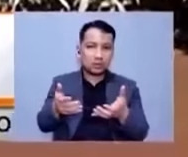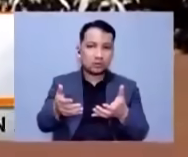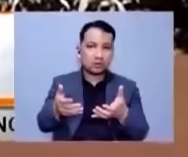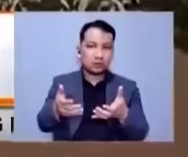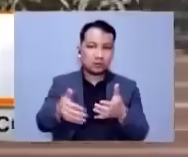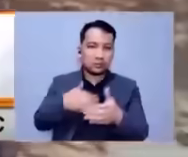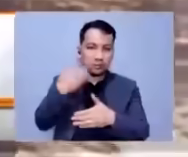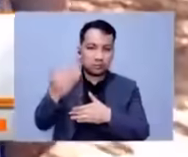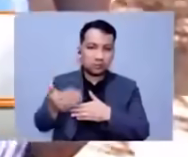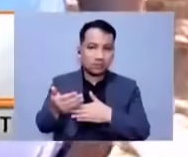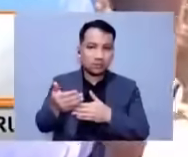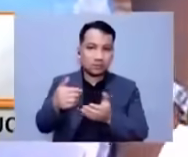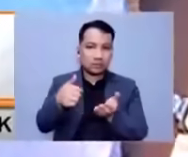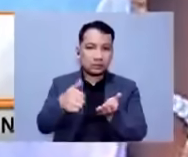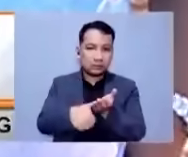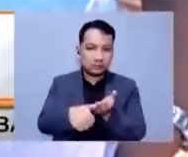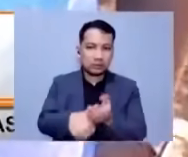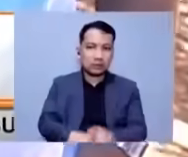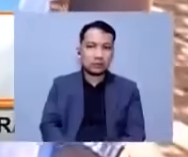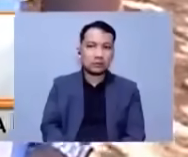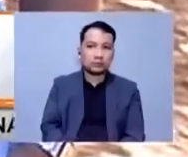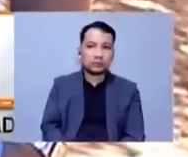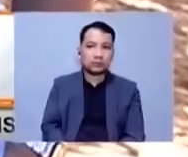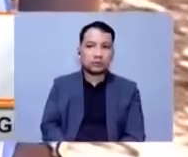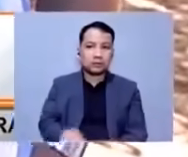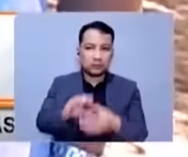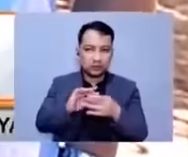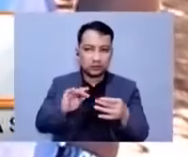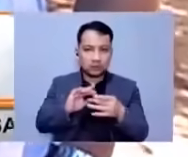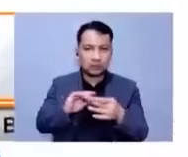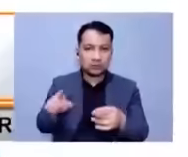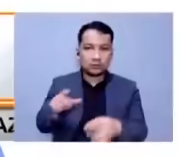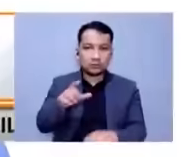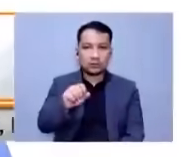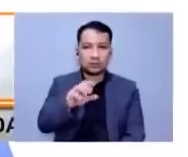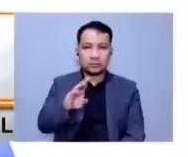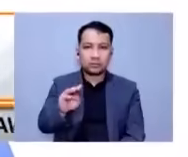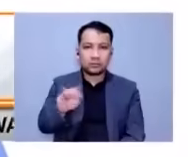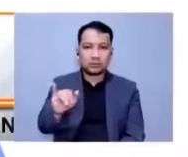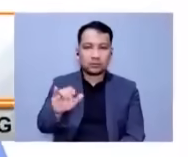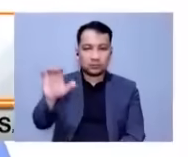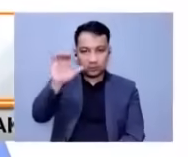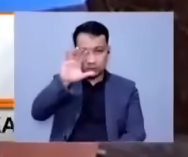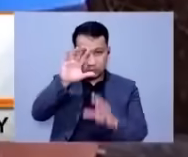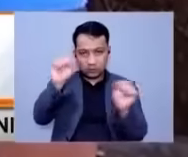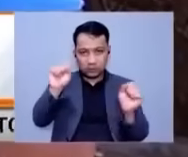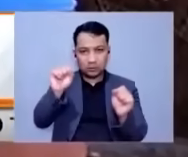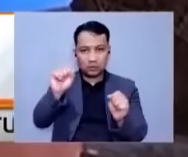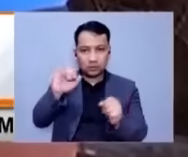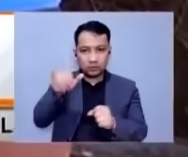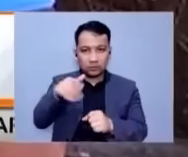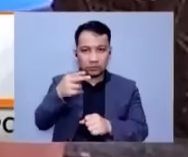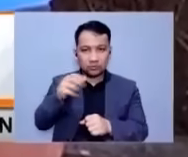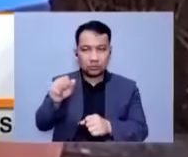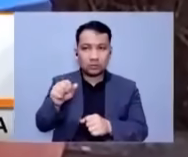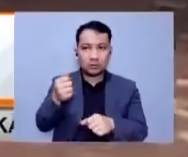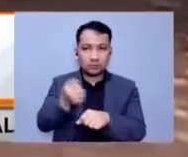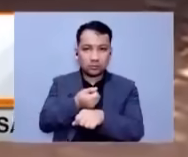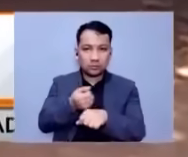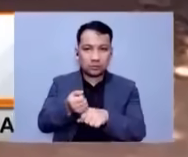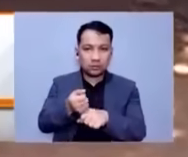pang halalan. Ikinuwento pa nga ni SBSI President Johan Lasala kung gaano kahirap ang sinasakripisyo